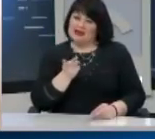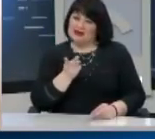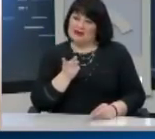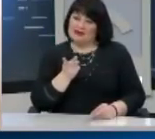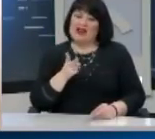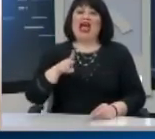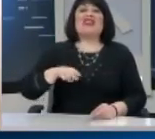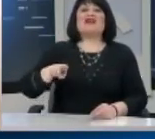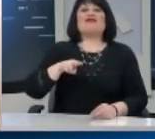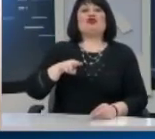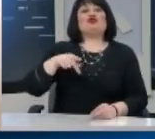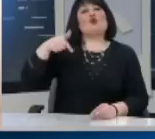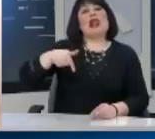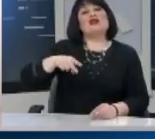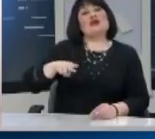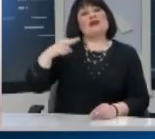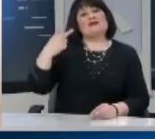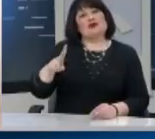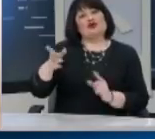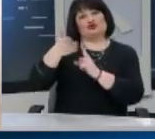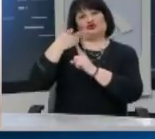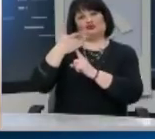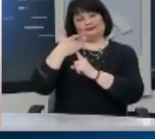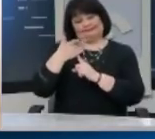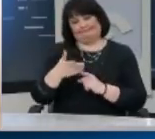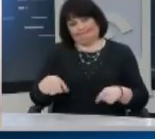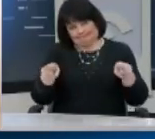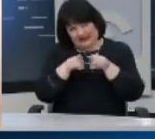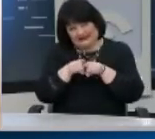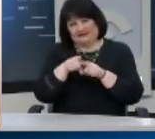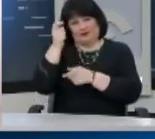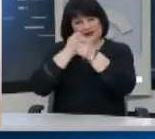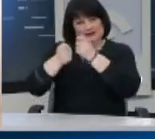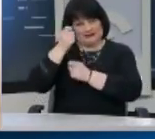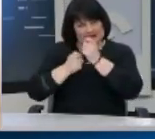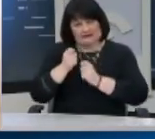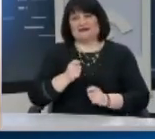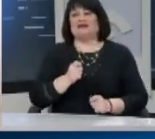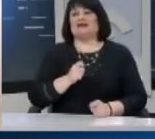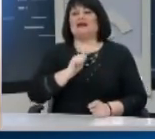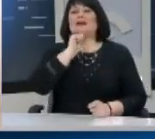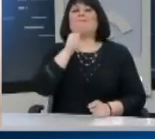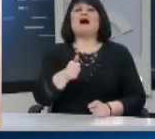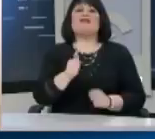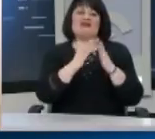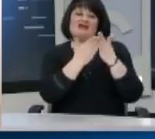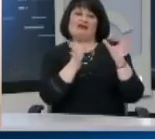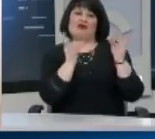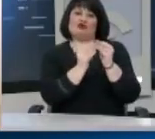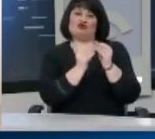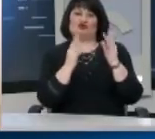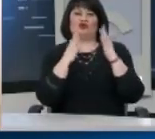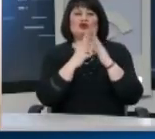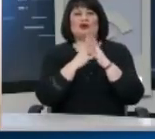αδελφός του μανώλη του γλέζου είναι στην προμετωπίδα της μαύρης βίβλου της κατοχής που έχει